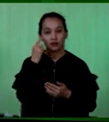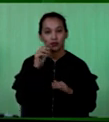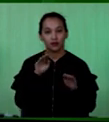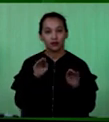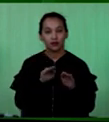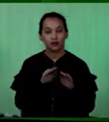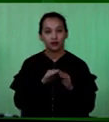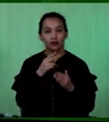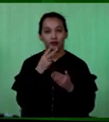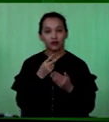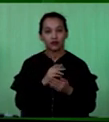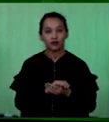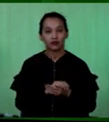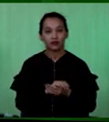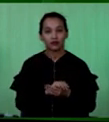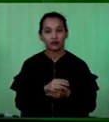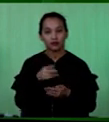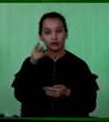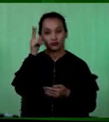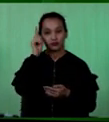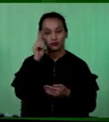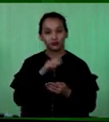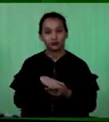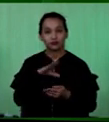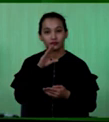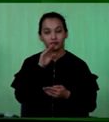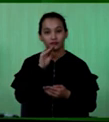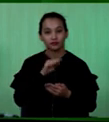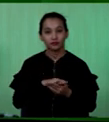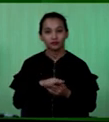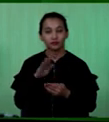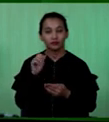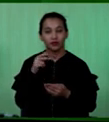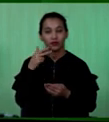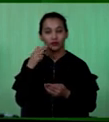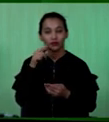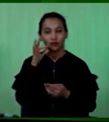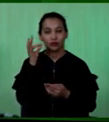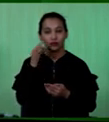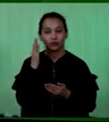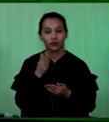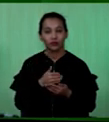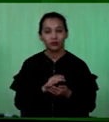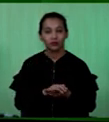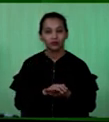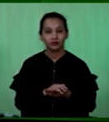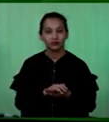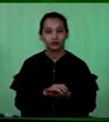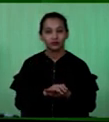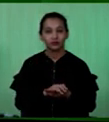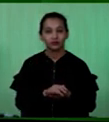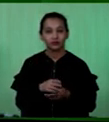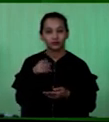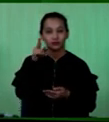taqqoslab ko'rsak. Bu yerda quyoncha, g'oz va tulkiqon bor ekan. Quyoncha